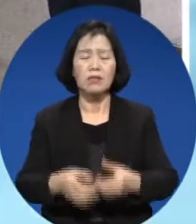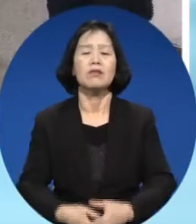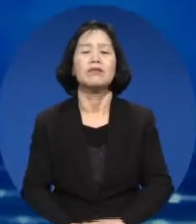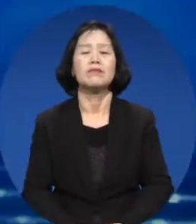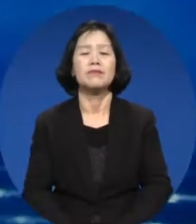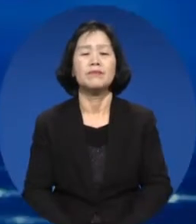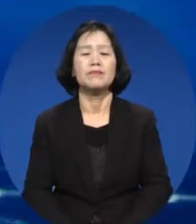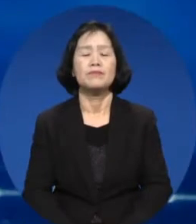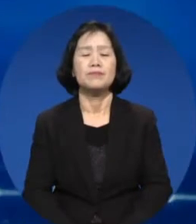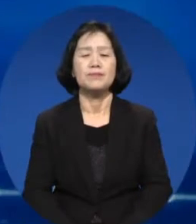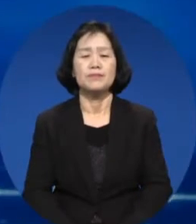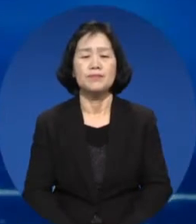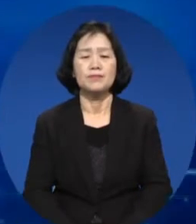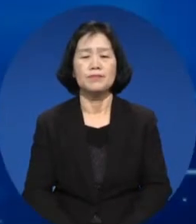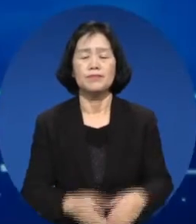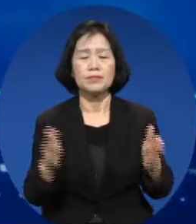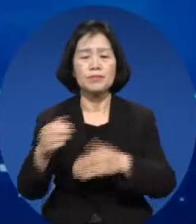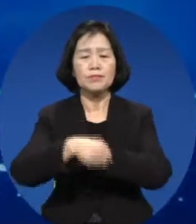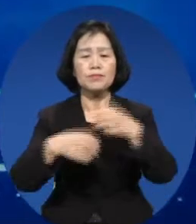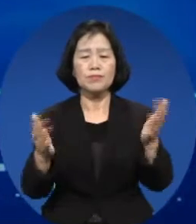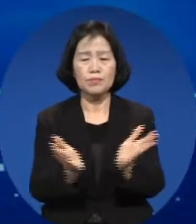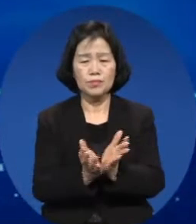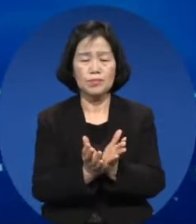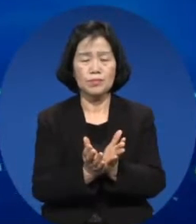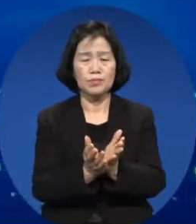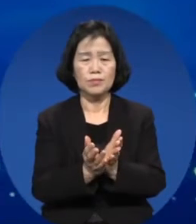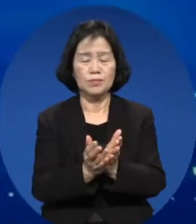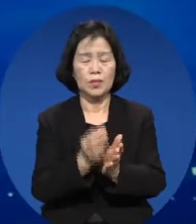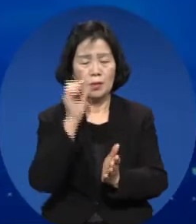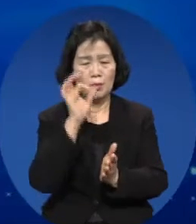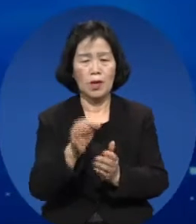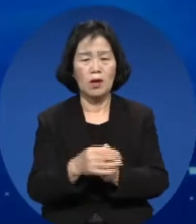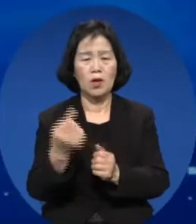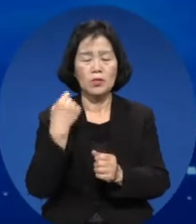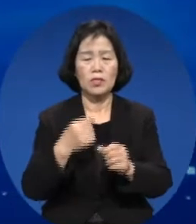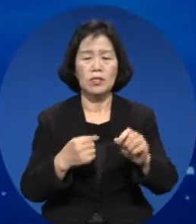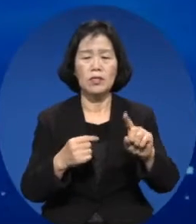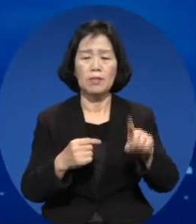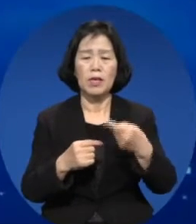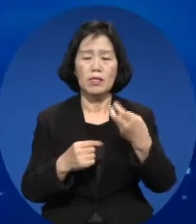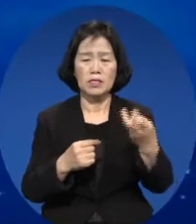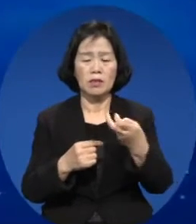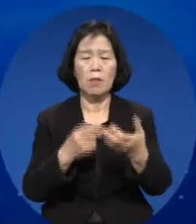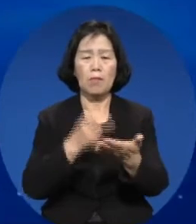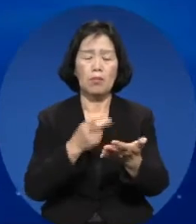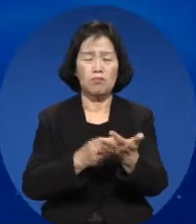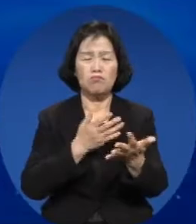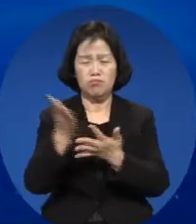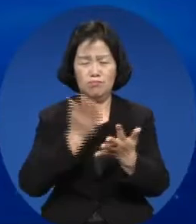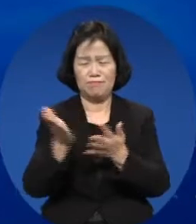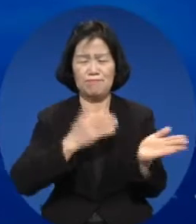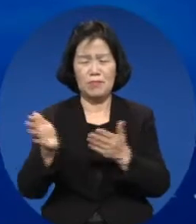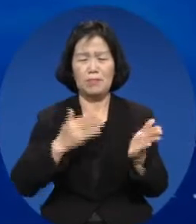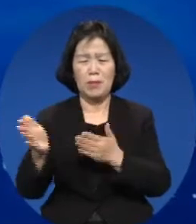알겠습니다. 그런데 이번엔 또 민주당 쪽에 대해서도 한번 짚어볼 필요가 있을 것 같습니다. 어제 거의 120건 가까운 법안이 정말 무더기로